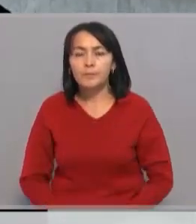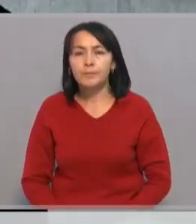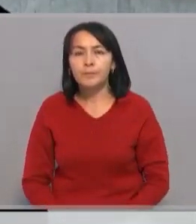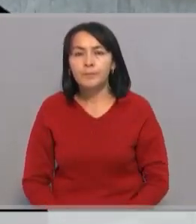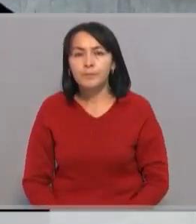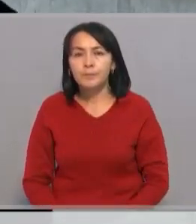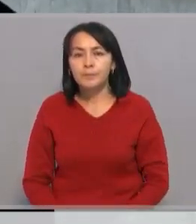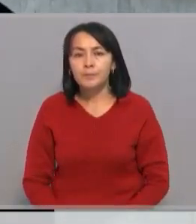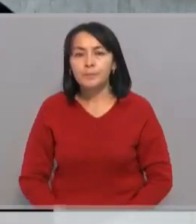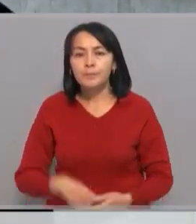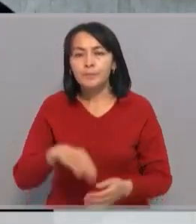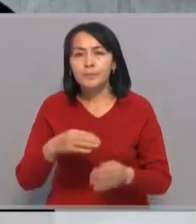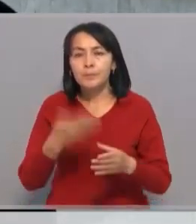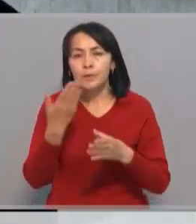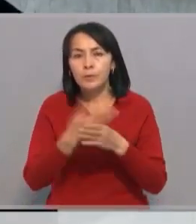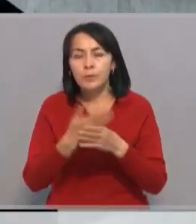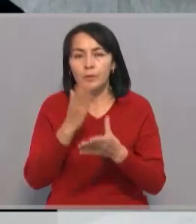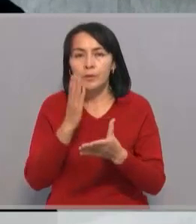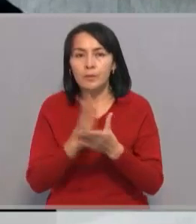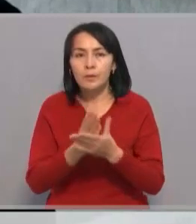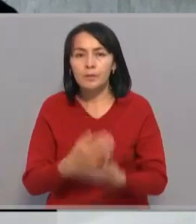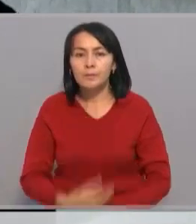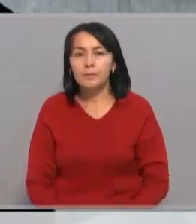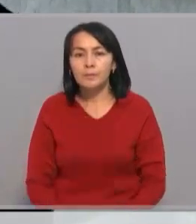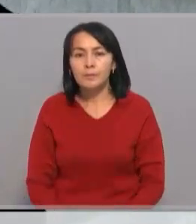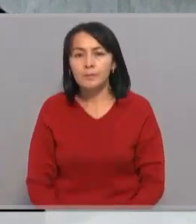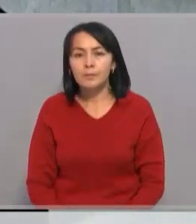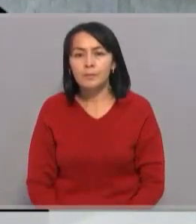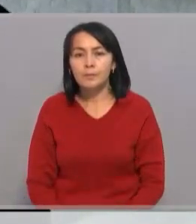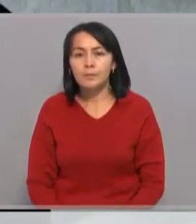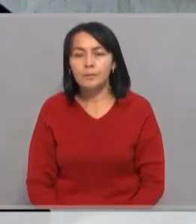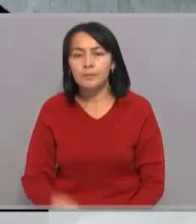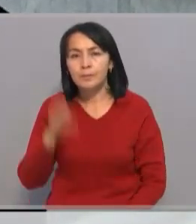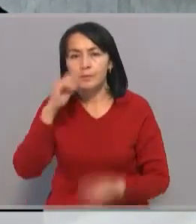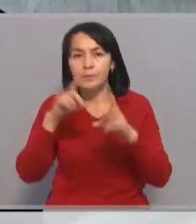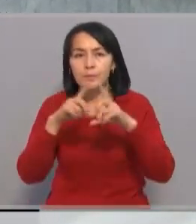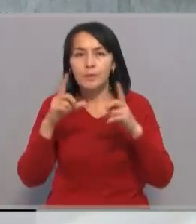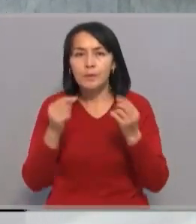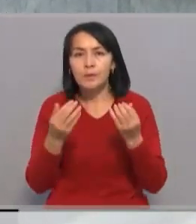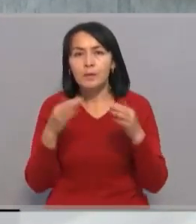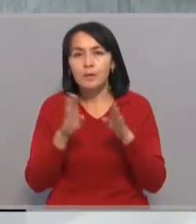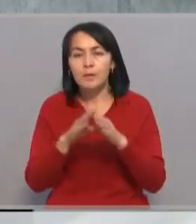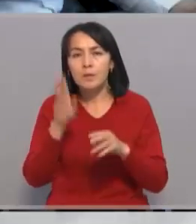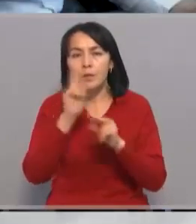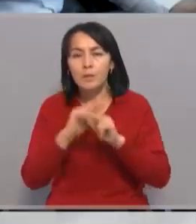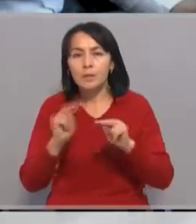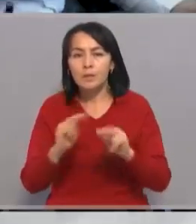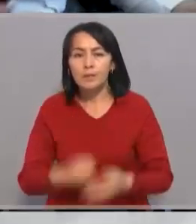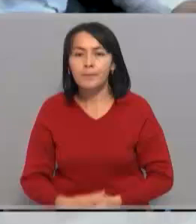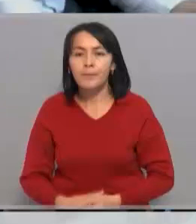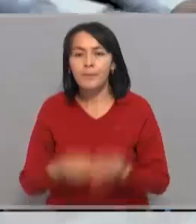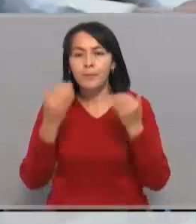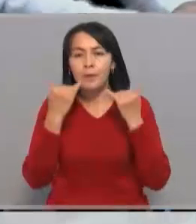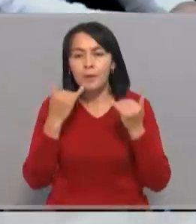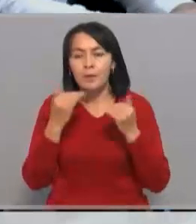біздің орталық. Әдістемелік те көмек береді. Әдістемелік көмек ол мектептерге, жаңағы мектептің мұғалімдеріне.